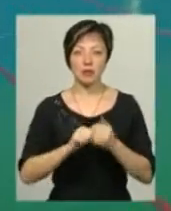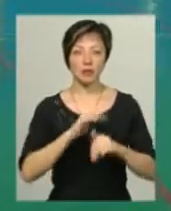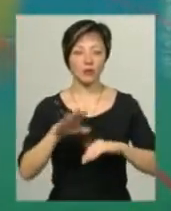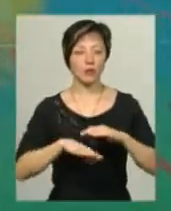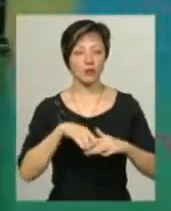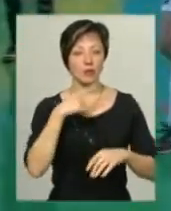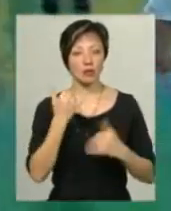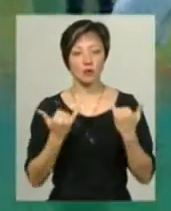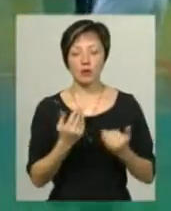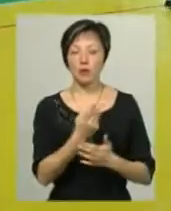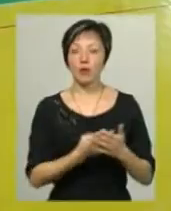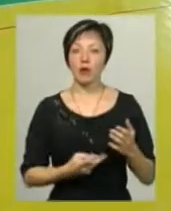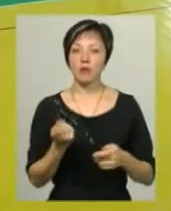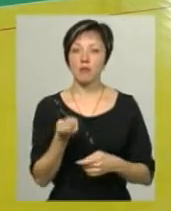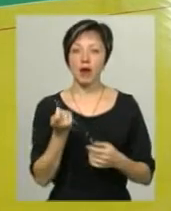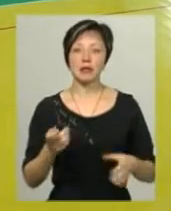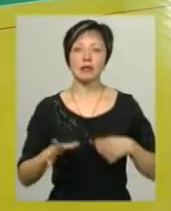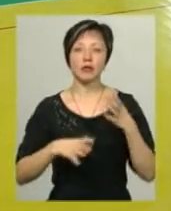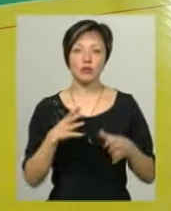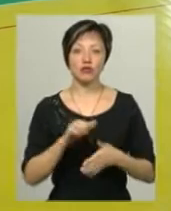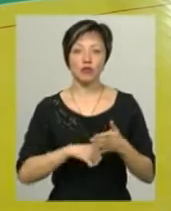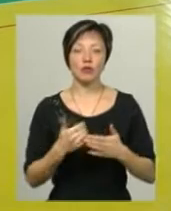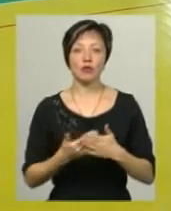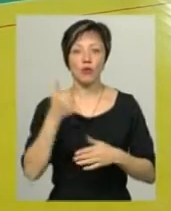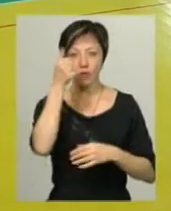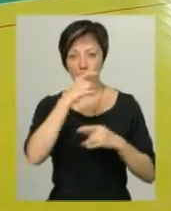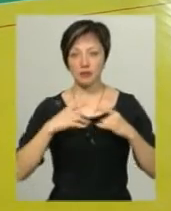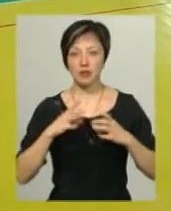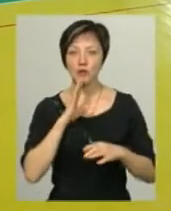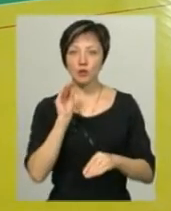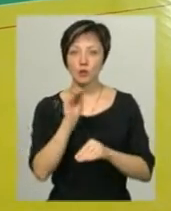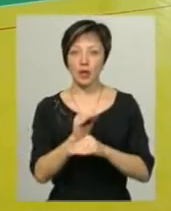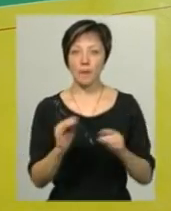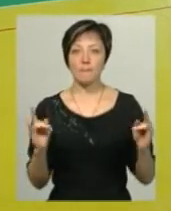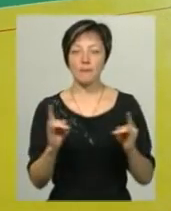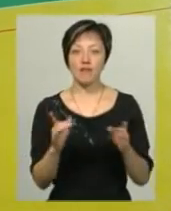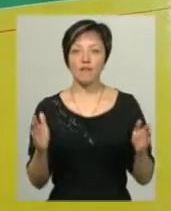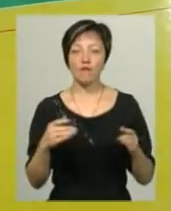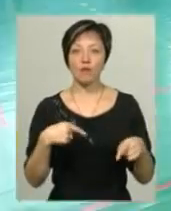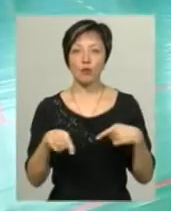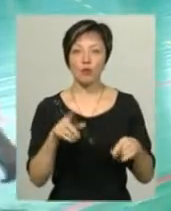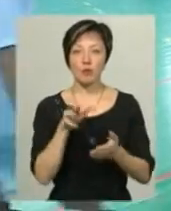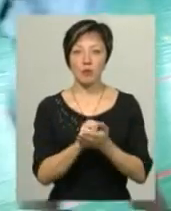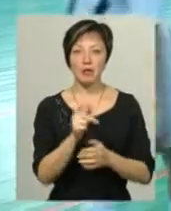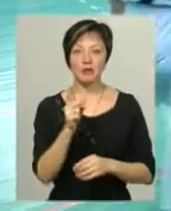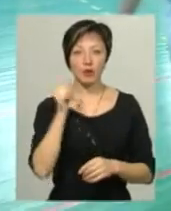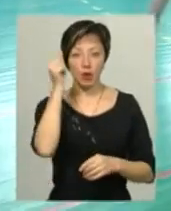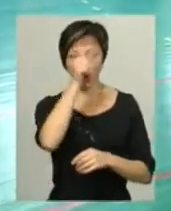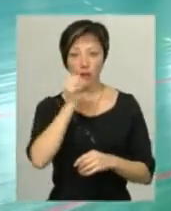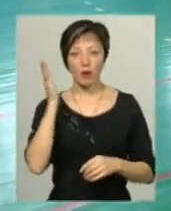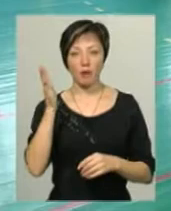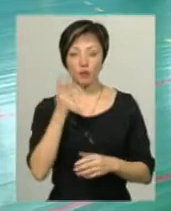каже, сьогодні програли, бо мало тренувались через новорічні свята. Дівчина додає, міні-футболом займається 1,5 роки. В